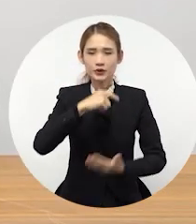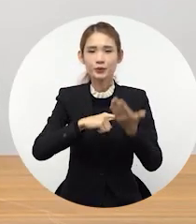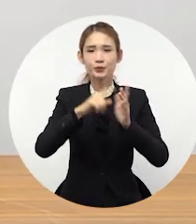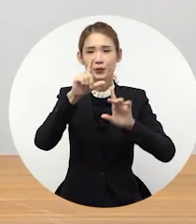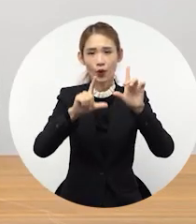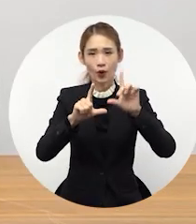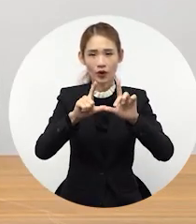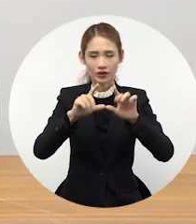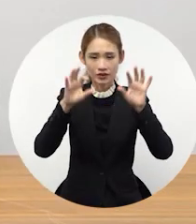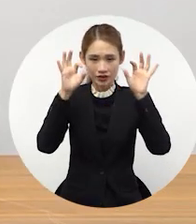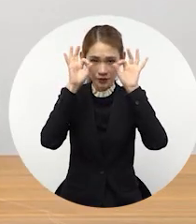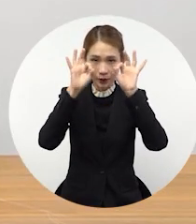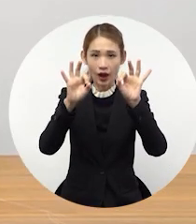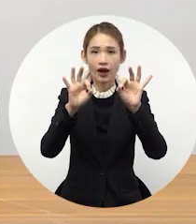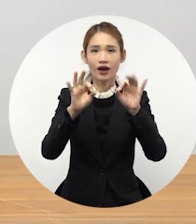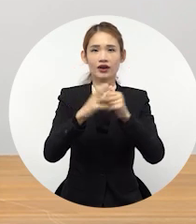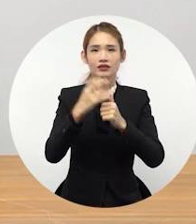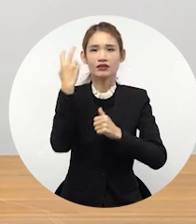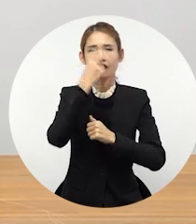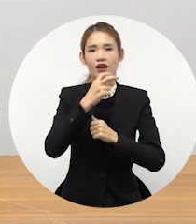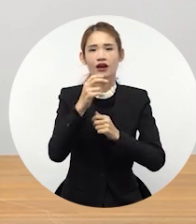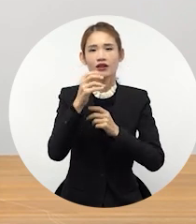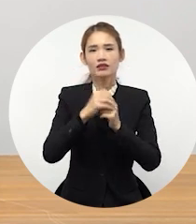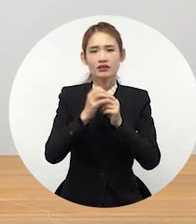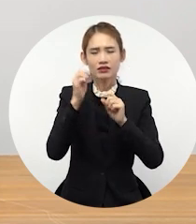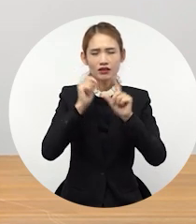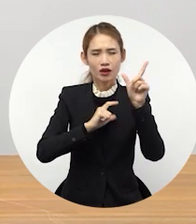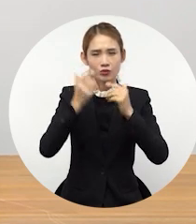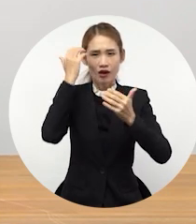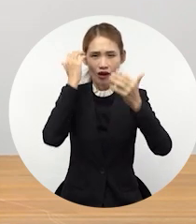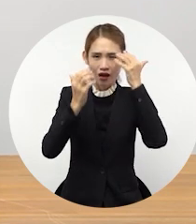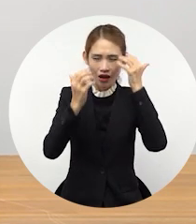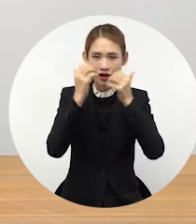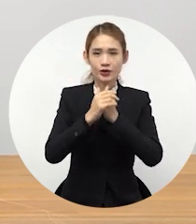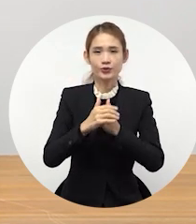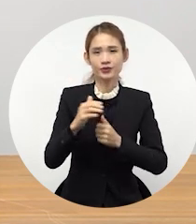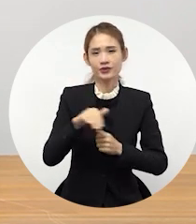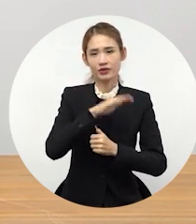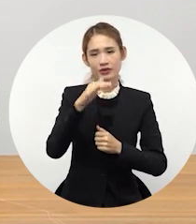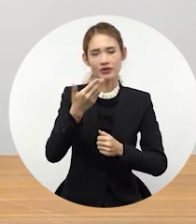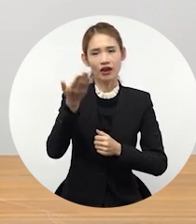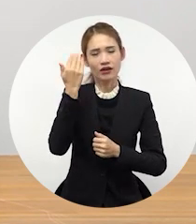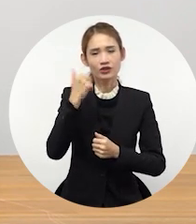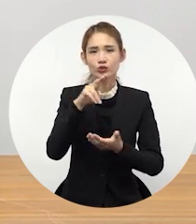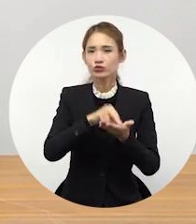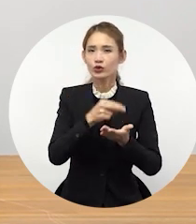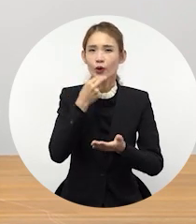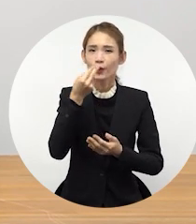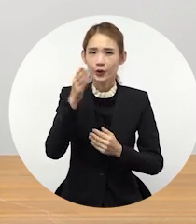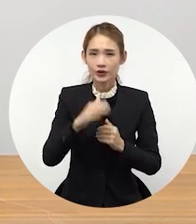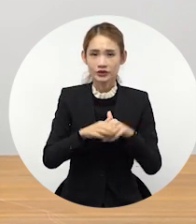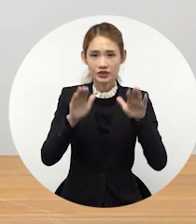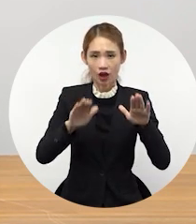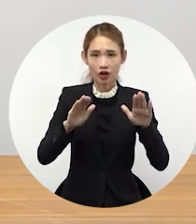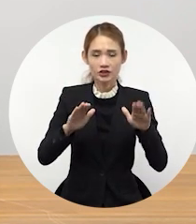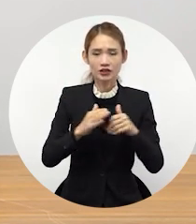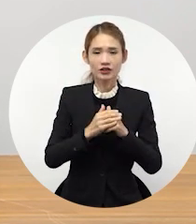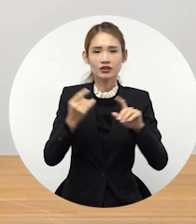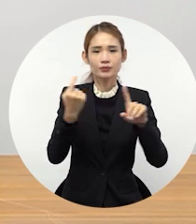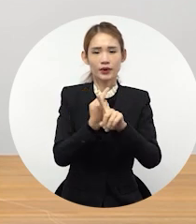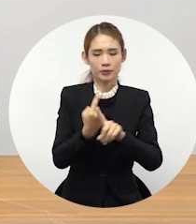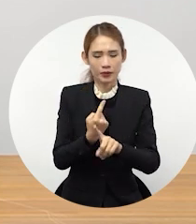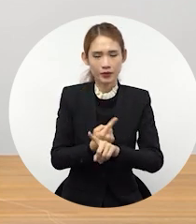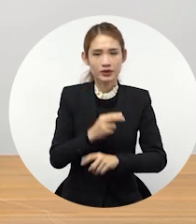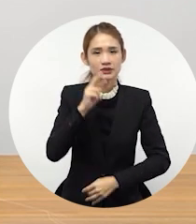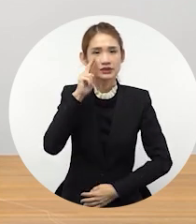표현에 대해서 살펴보려고 할 때 여러분이 다 헷갈리신 게 과거에는 아무 문제의식이 없던 표현들이 맞아요. 많아요. 네. 그랬는데 현대에